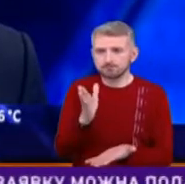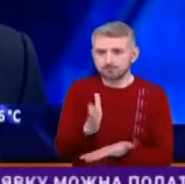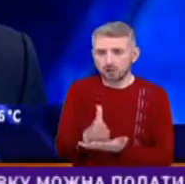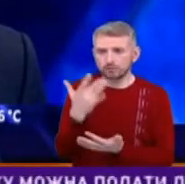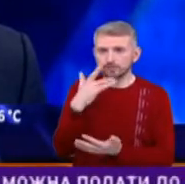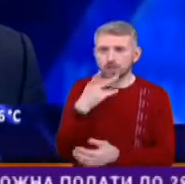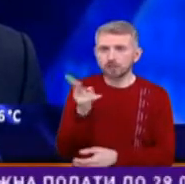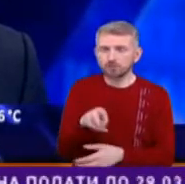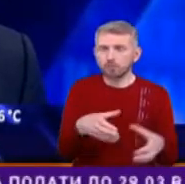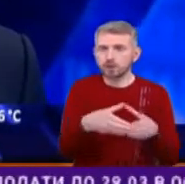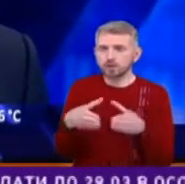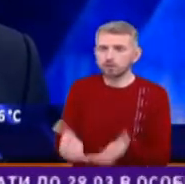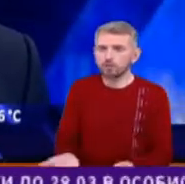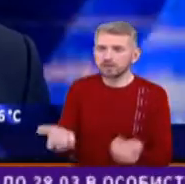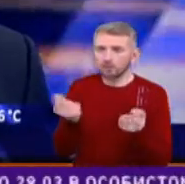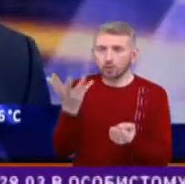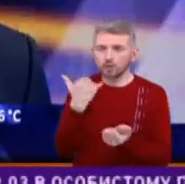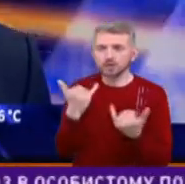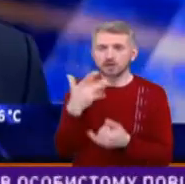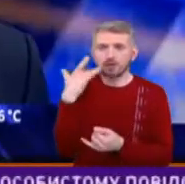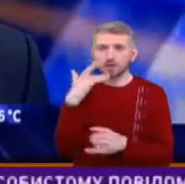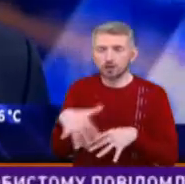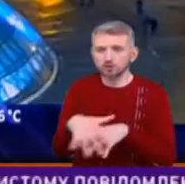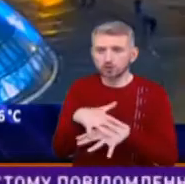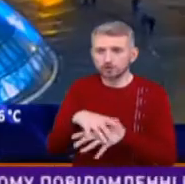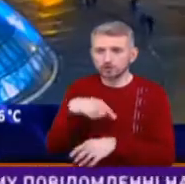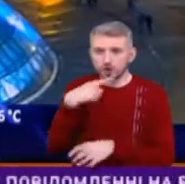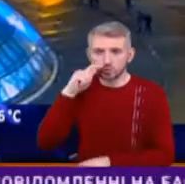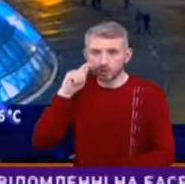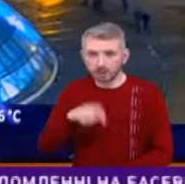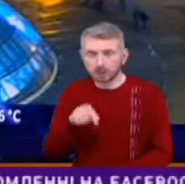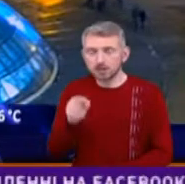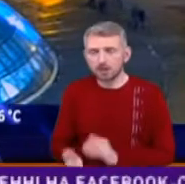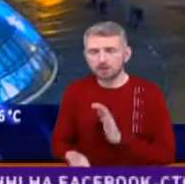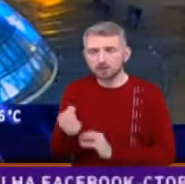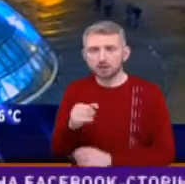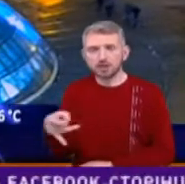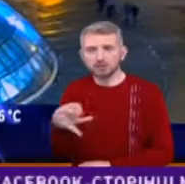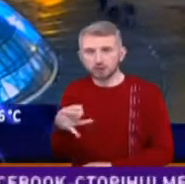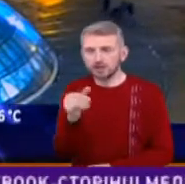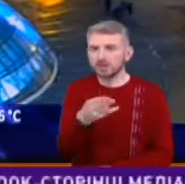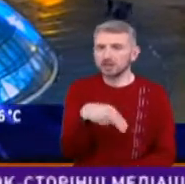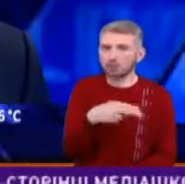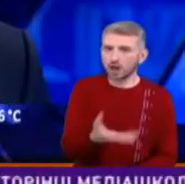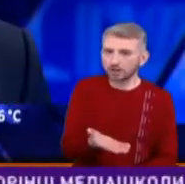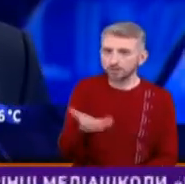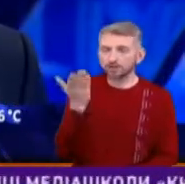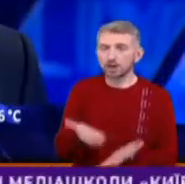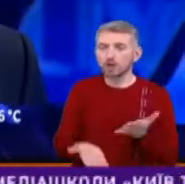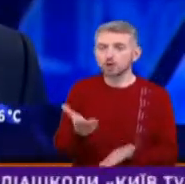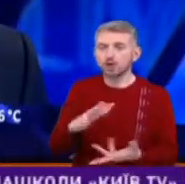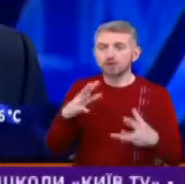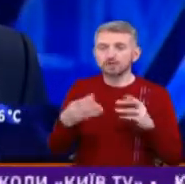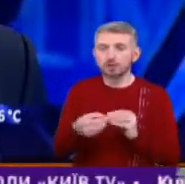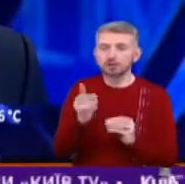Штатах двопартійну підтримку. Коли зараз в американському середовищі кажеш Україна, то тебе підтримують і республіканці, і демократи. Якщо